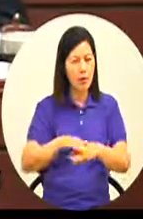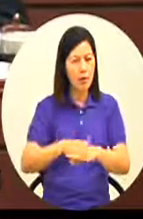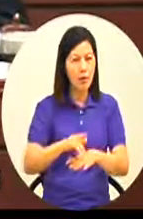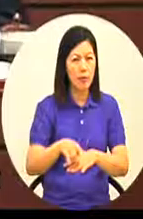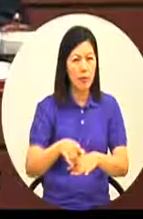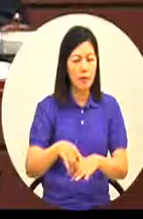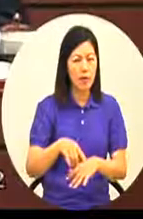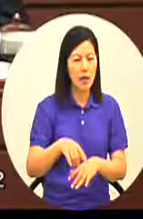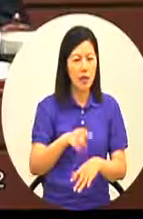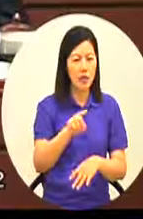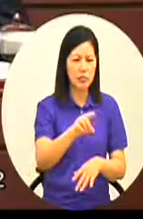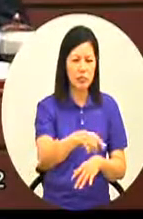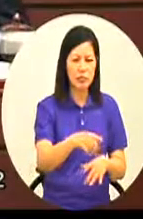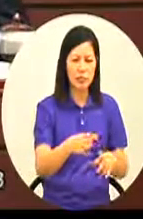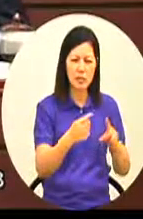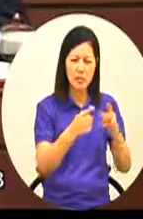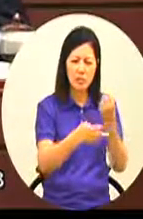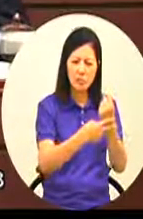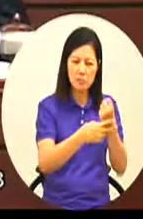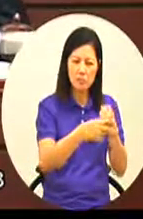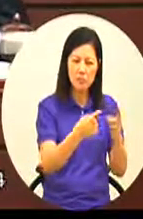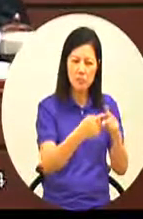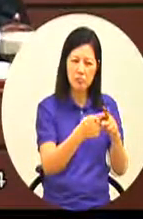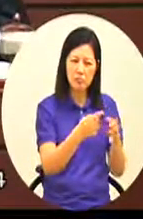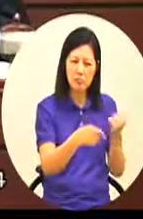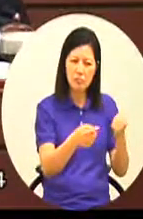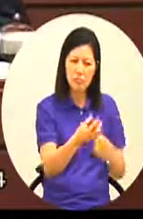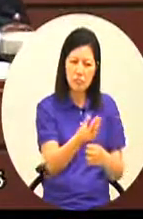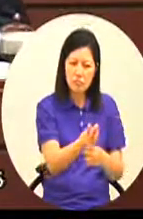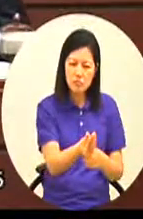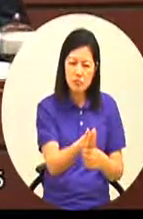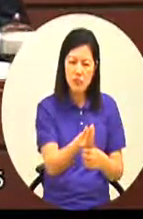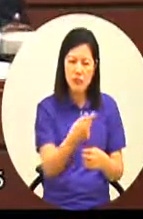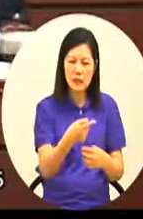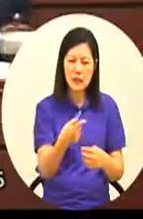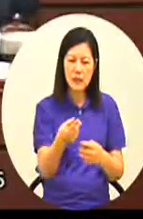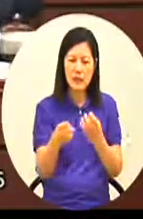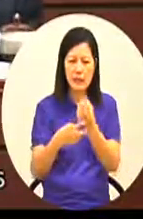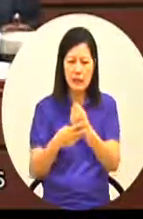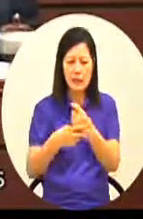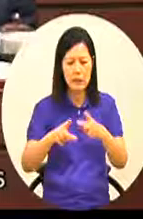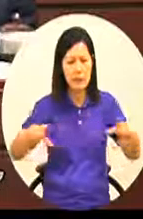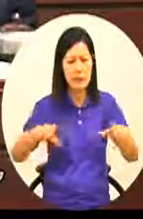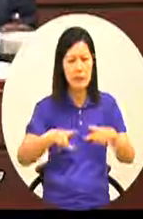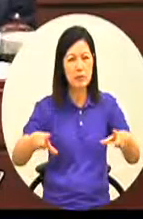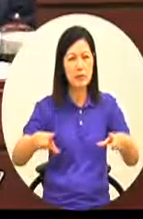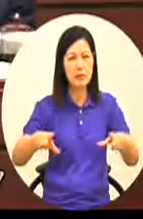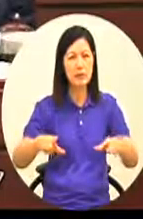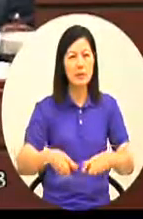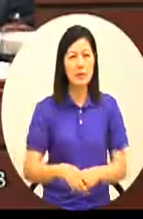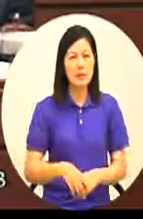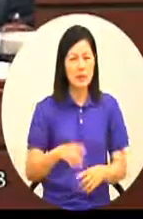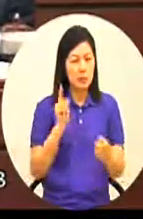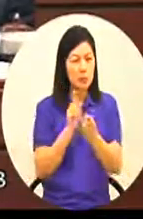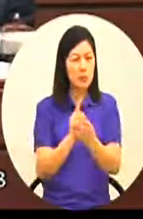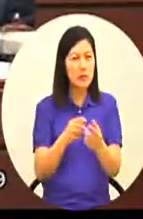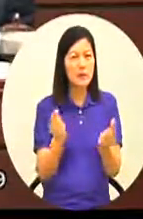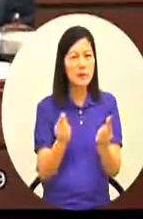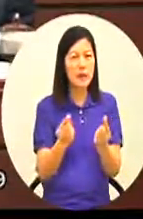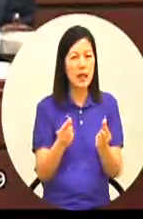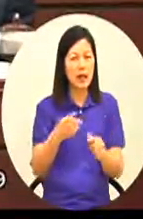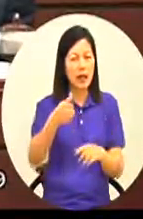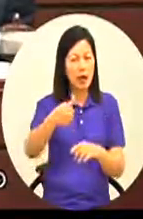人足少啊，但是你讲诶人诶力实在是范围足宽吼，比如讲咱伫这个。对，有些，比如说我们在六